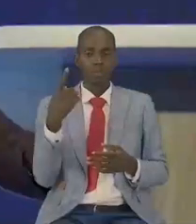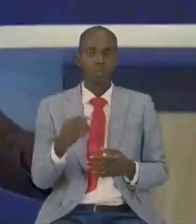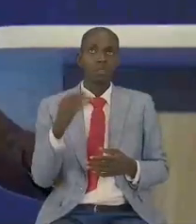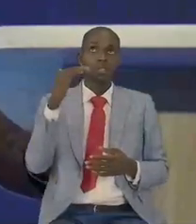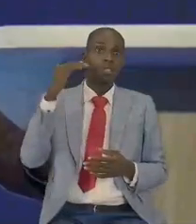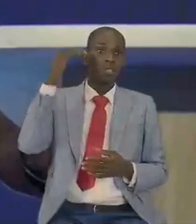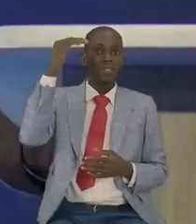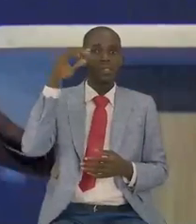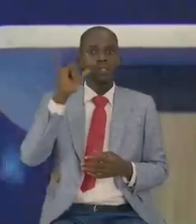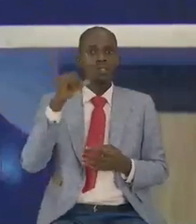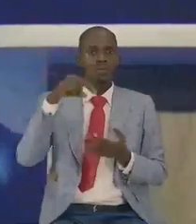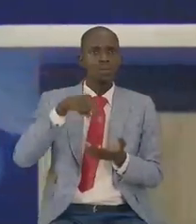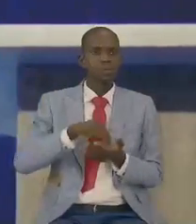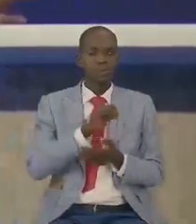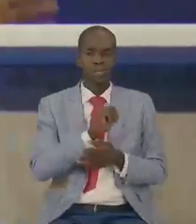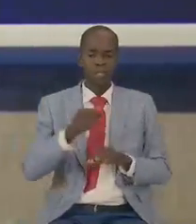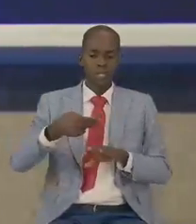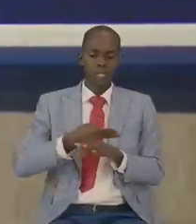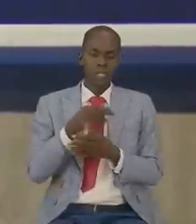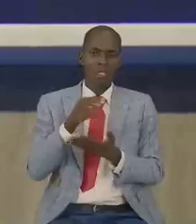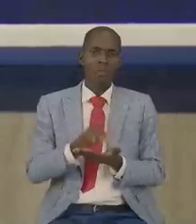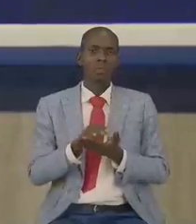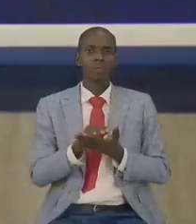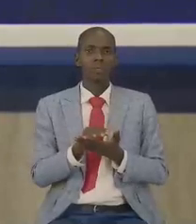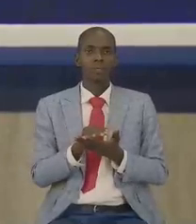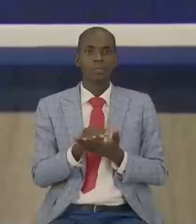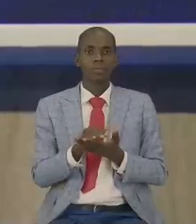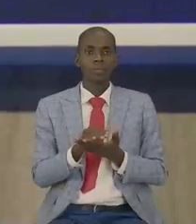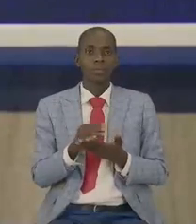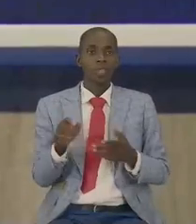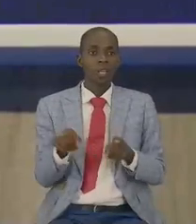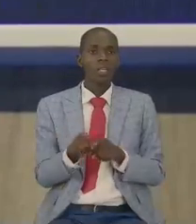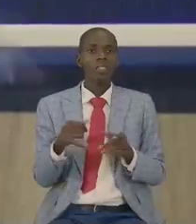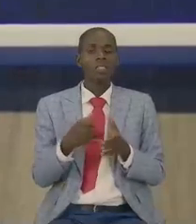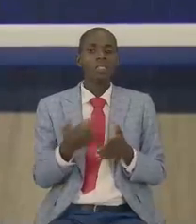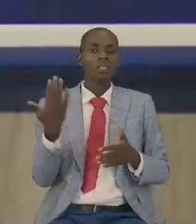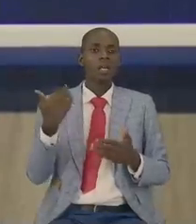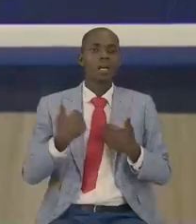un agneau qui était là, comme immolé. »